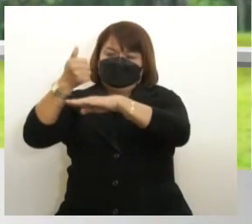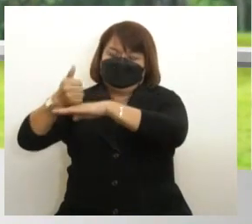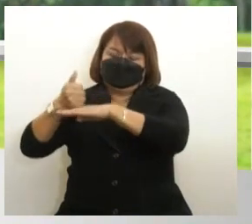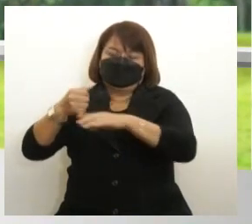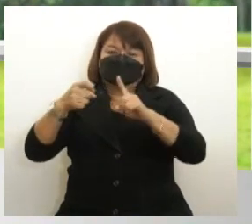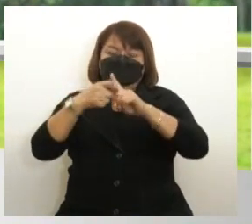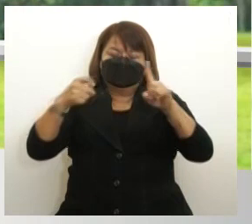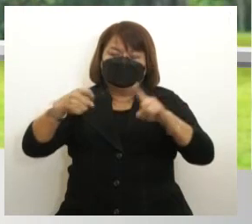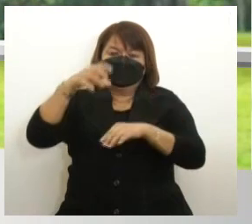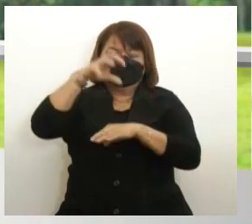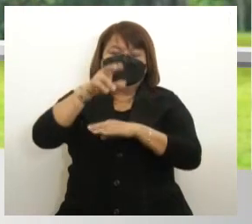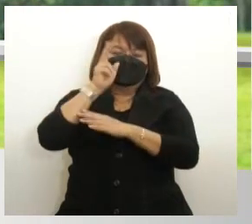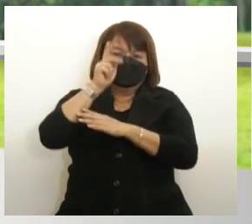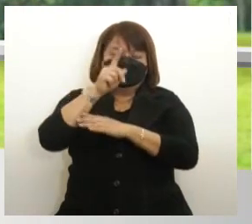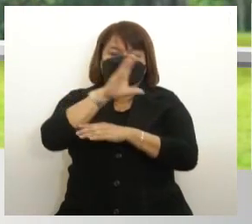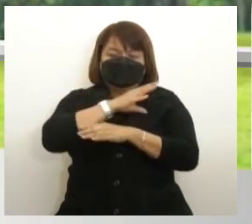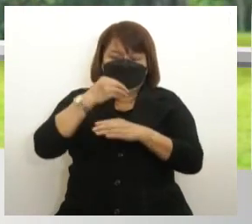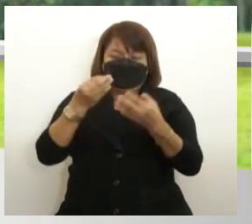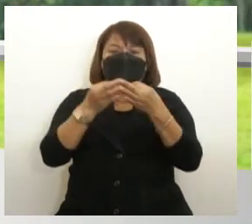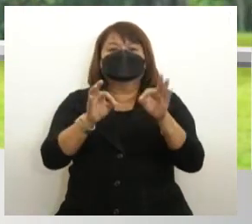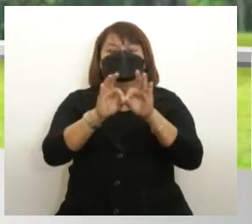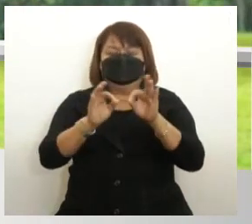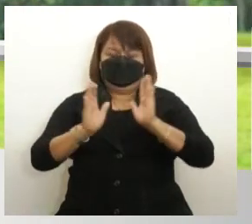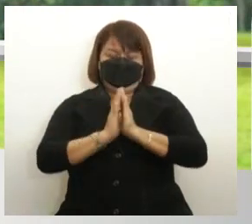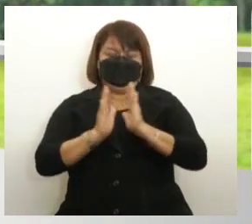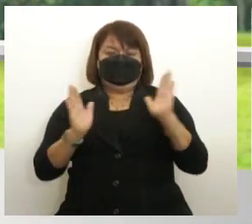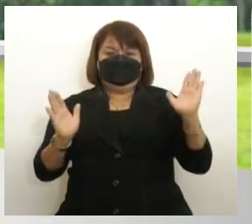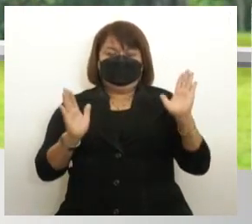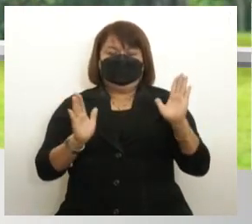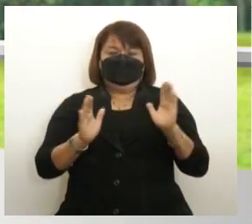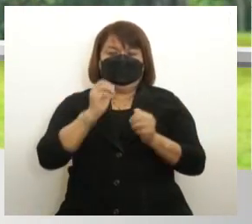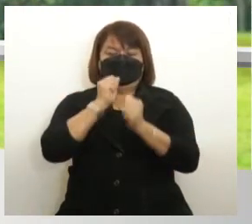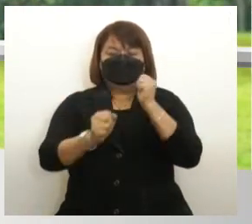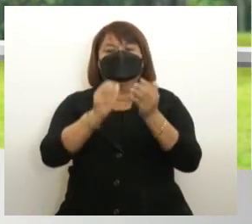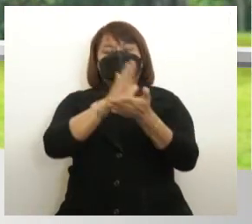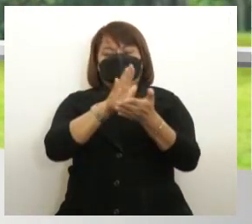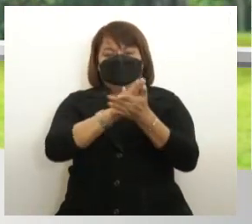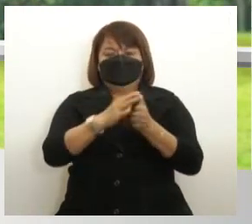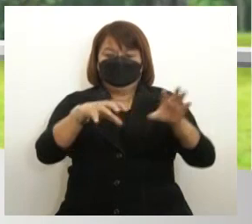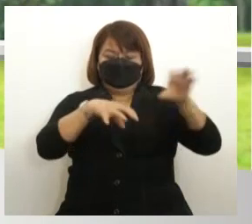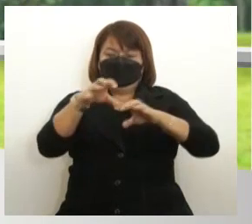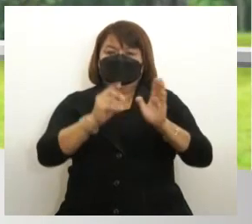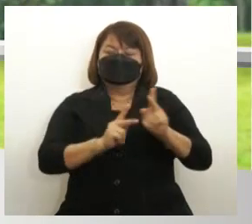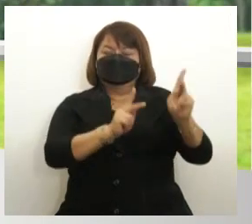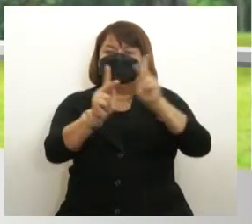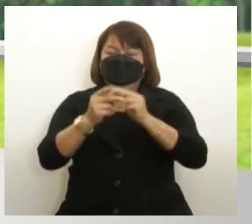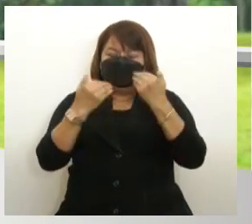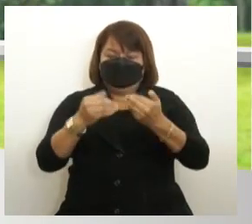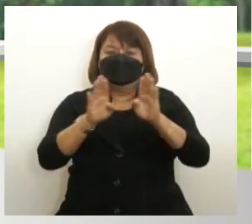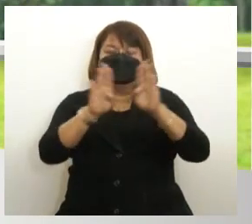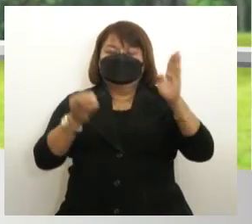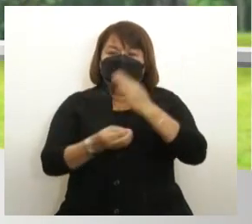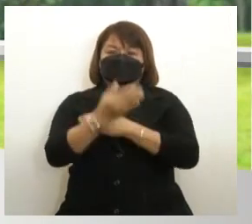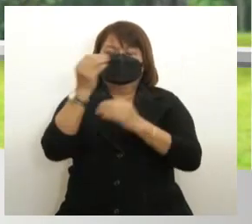ากสำนักงานเขตด้วยแล้วก็ที่สำคัญค่ะต้องขอบคุณในทุกๆโรงเรียนนะคะที่ได้จัดกิจกรรมนี้ขึ้นมาเพื่อเป็นการเปิดโอกาส